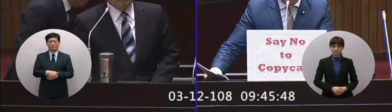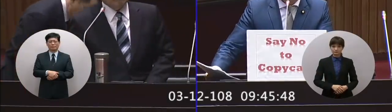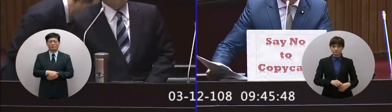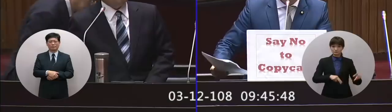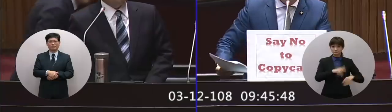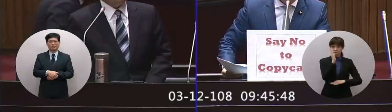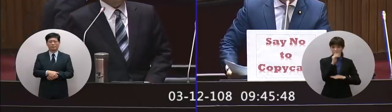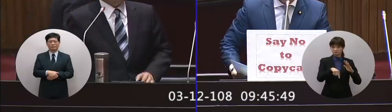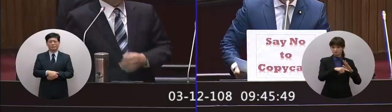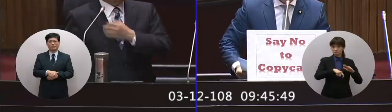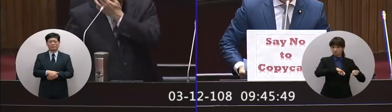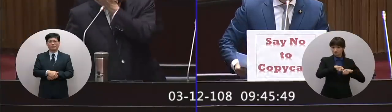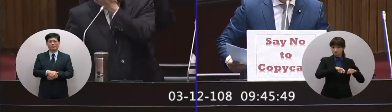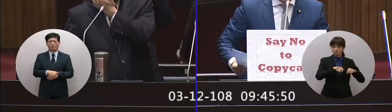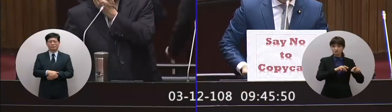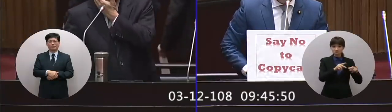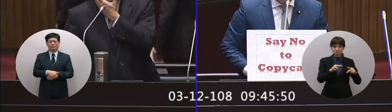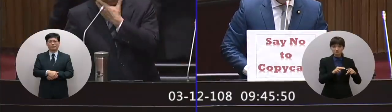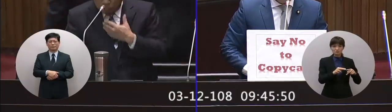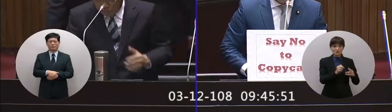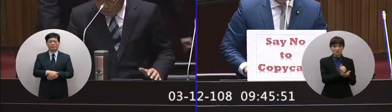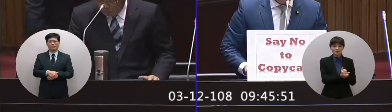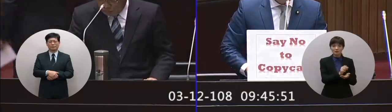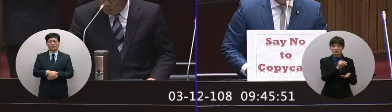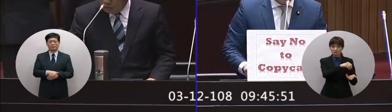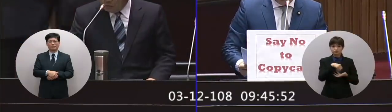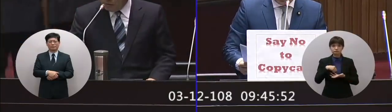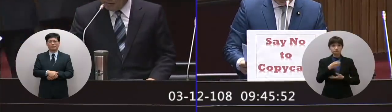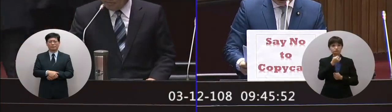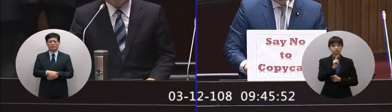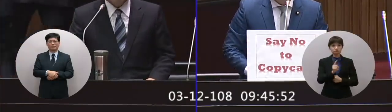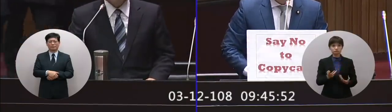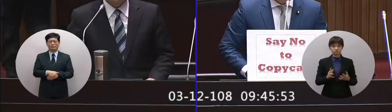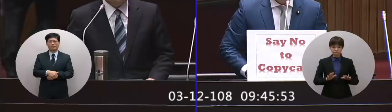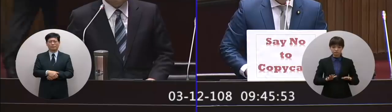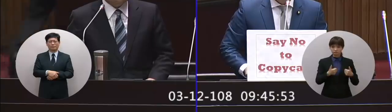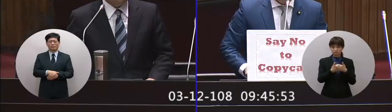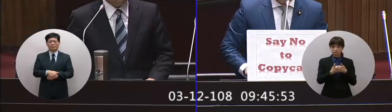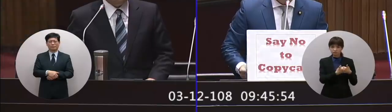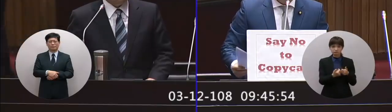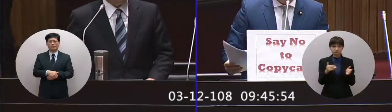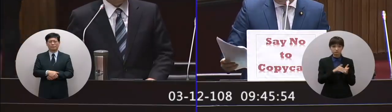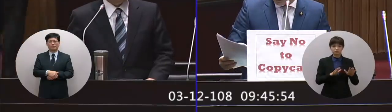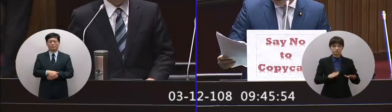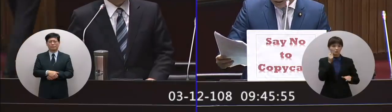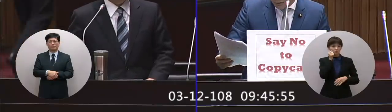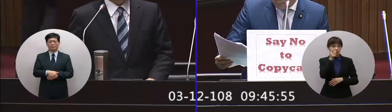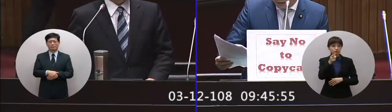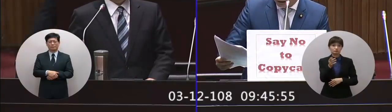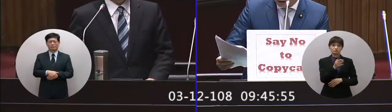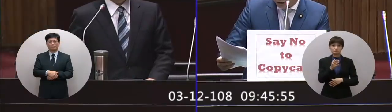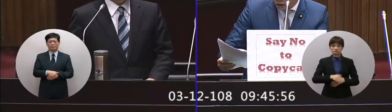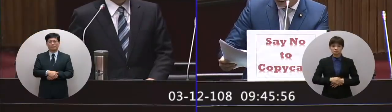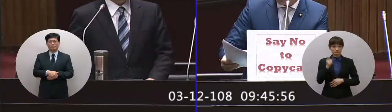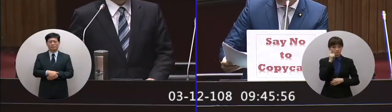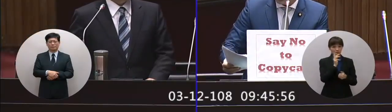到底何时会进来？今天我们已经到这个会期已经这个快一个月了哈，请问一下院